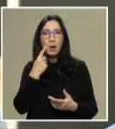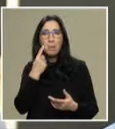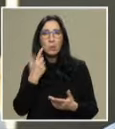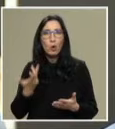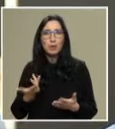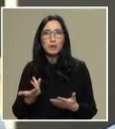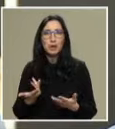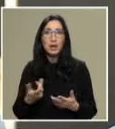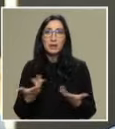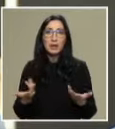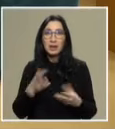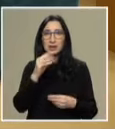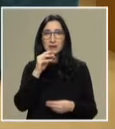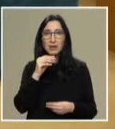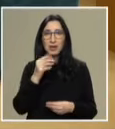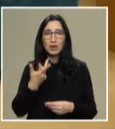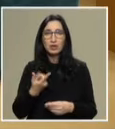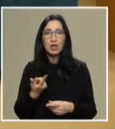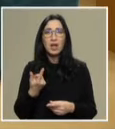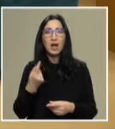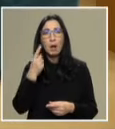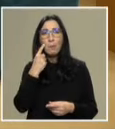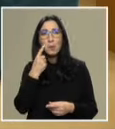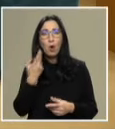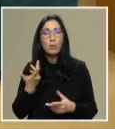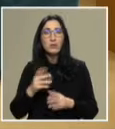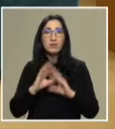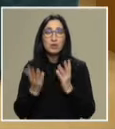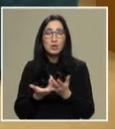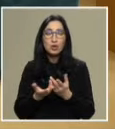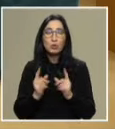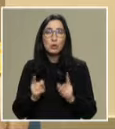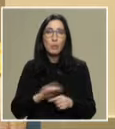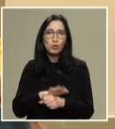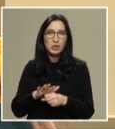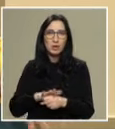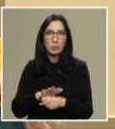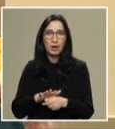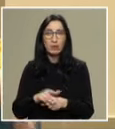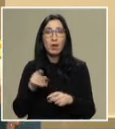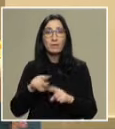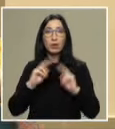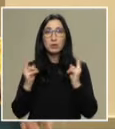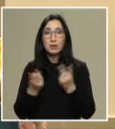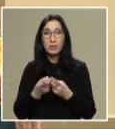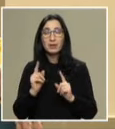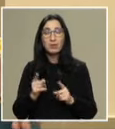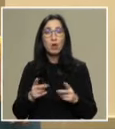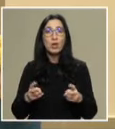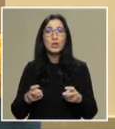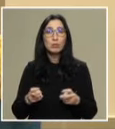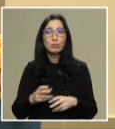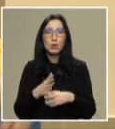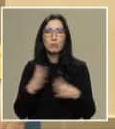който дори, така се каже, експериментираш с всичко, за да можеш да се справиш. А в този свят, в който сексуалността е